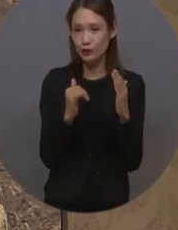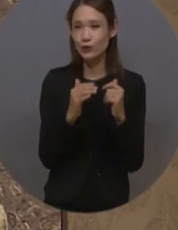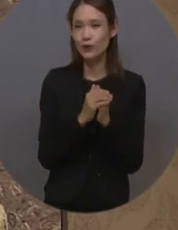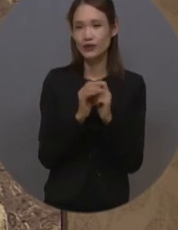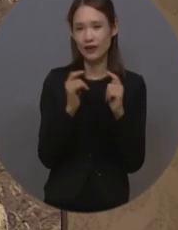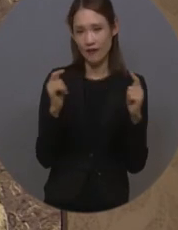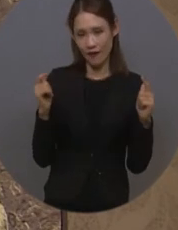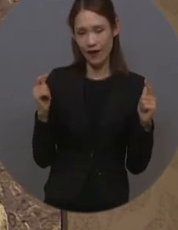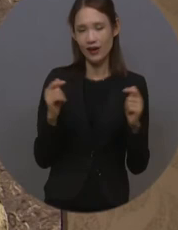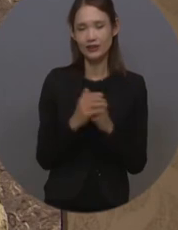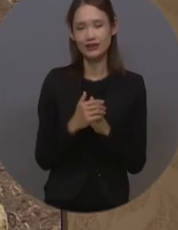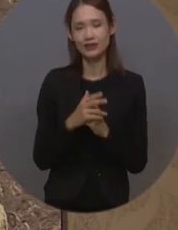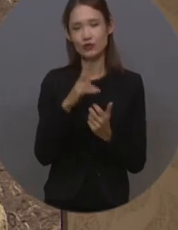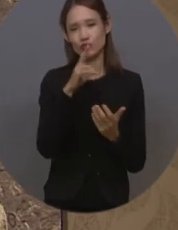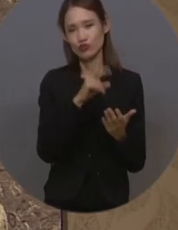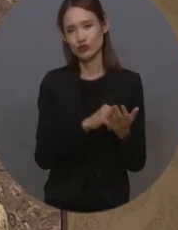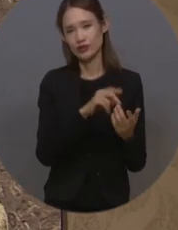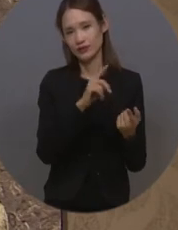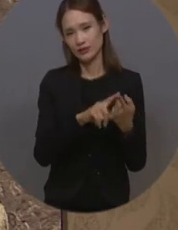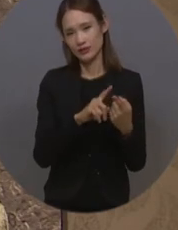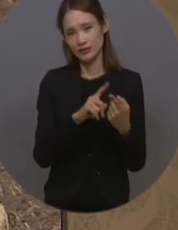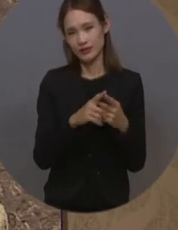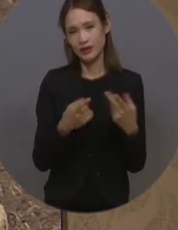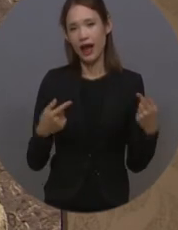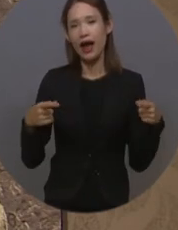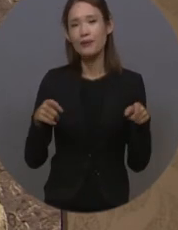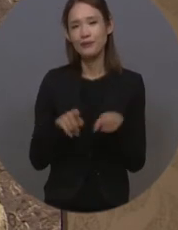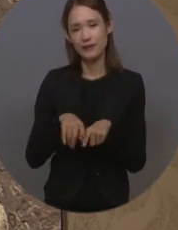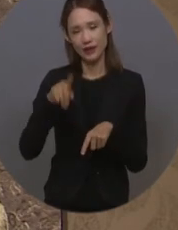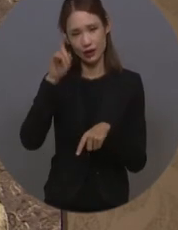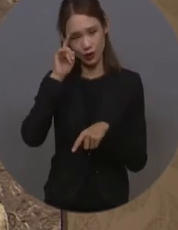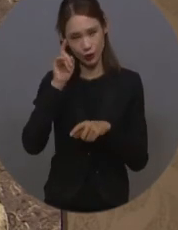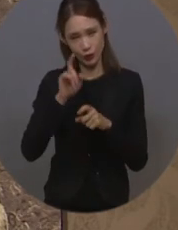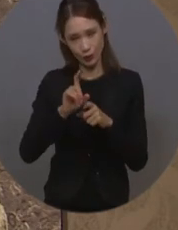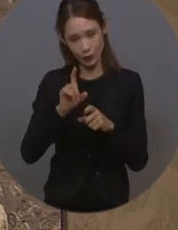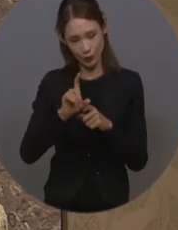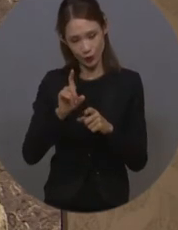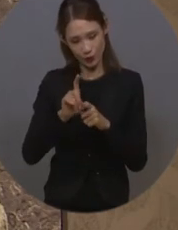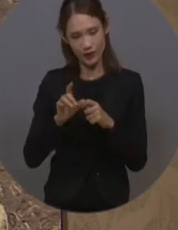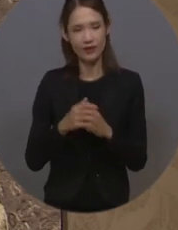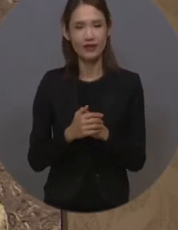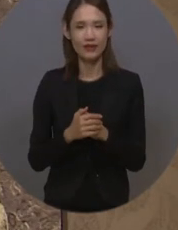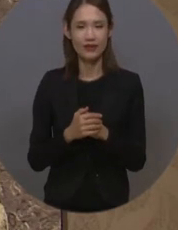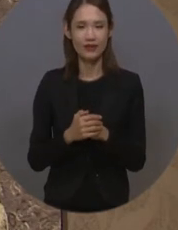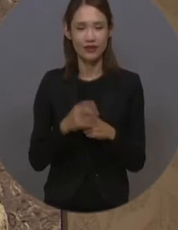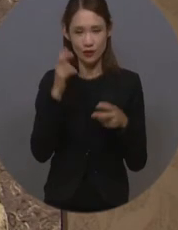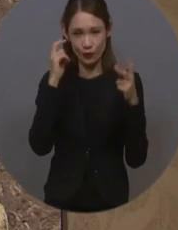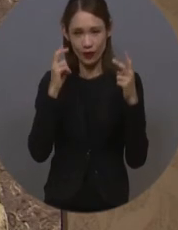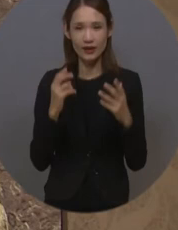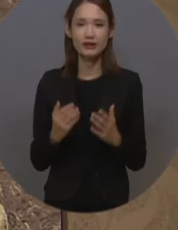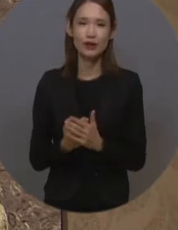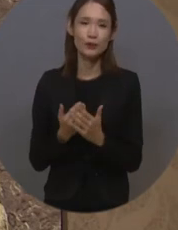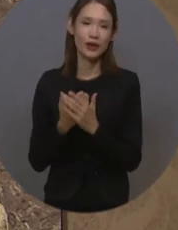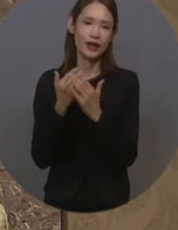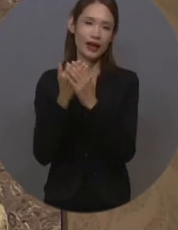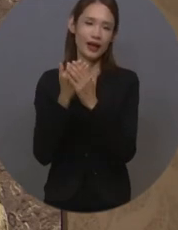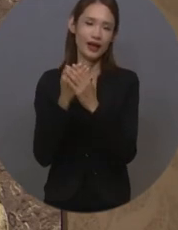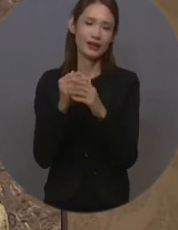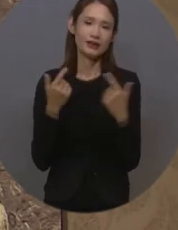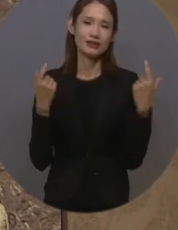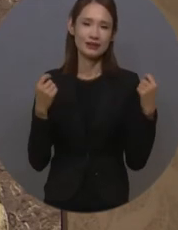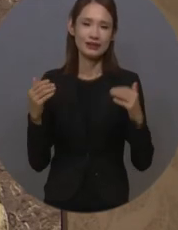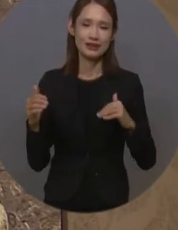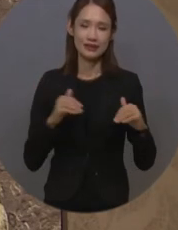이런 문제들까지도 저희들이 함께 고민하면서 회사가 발전하는 그런